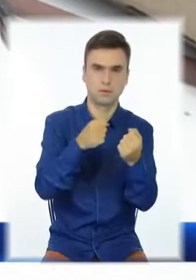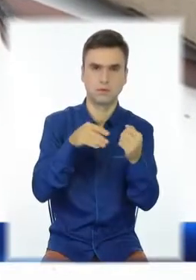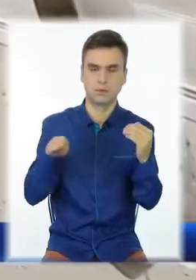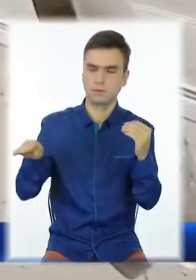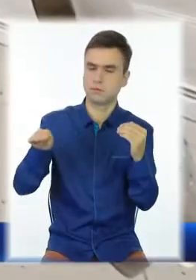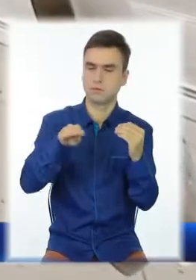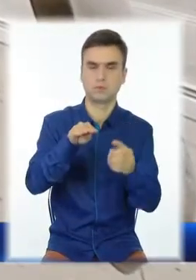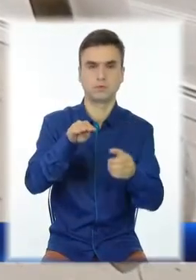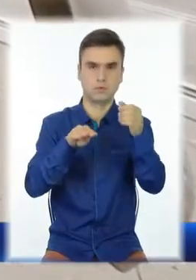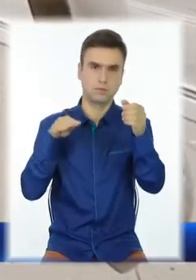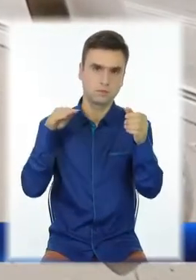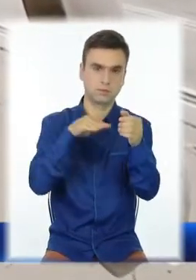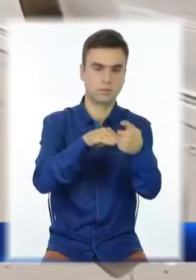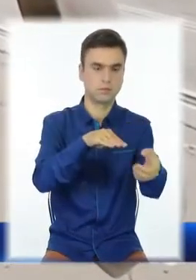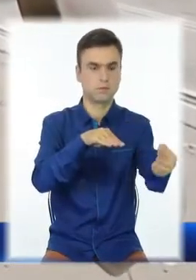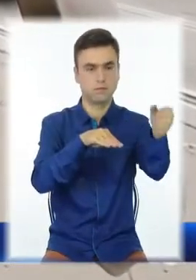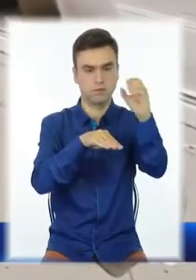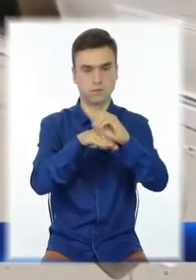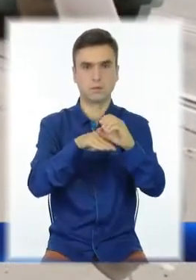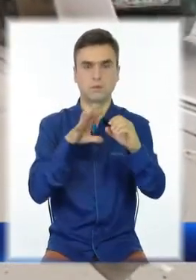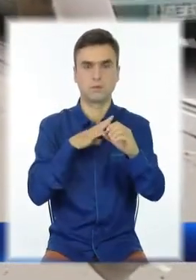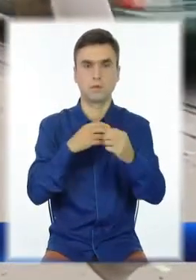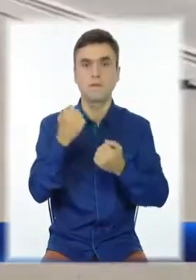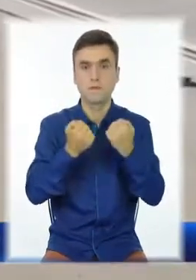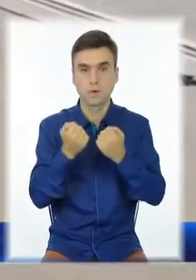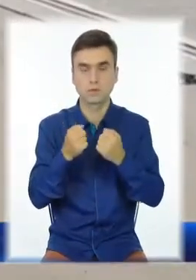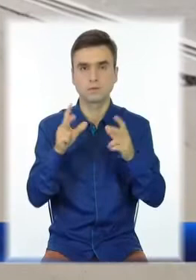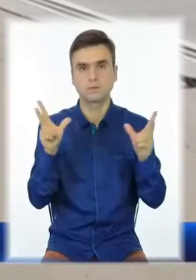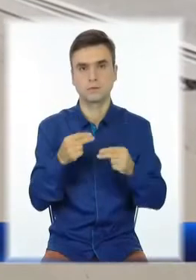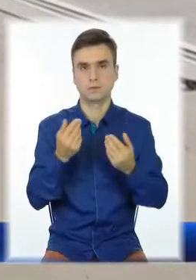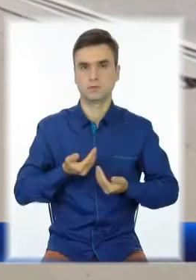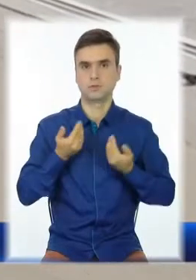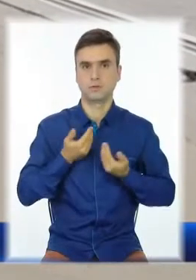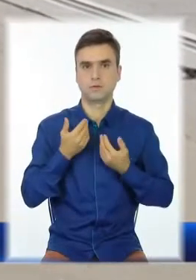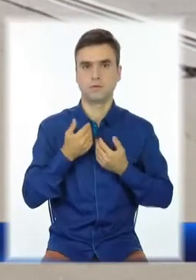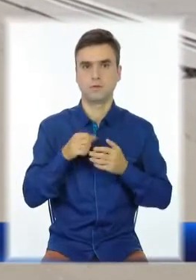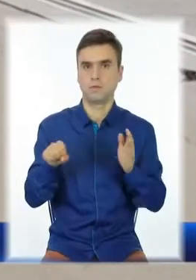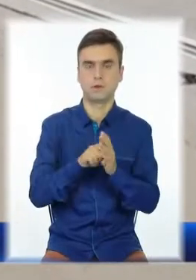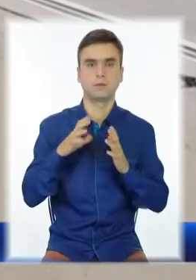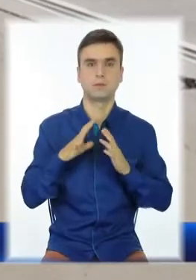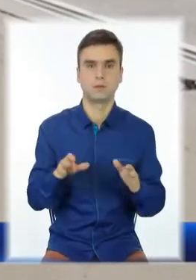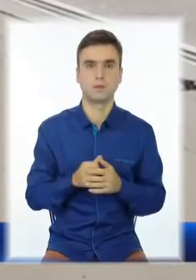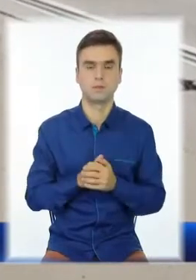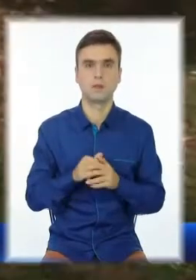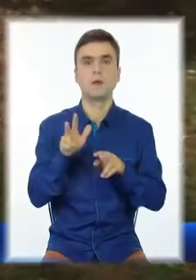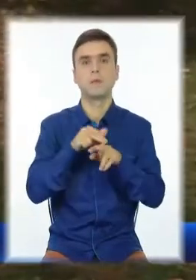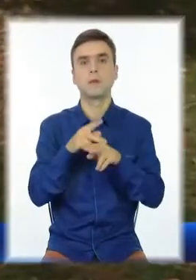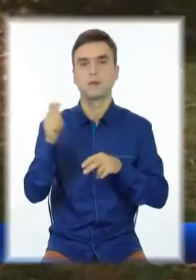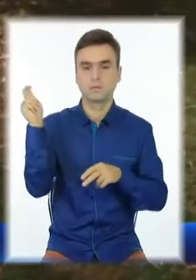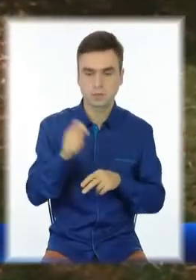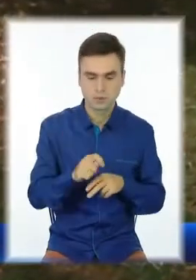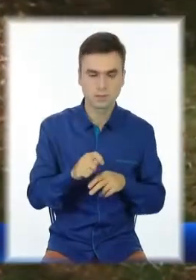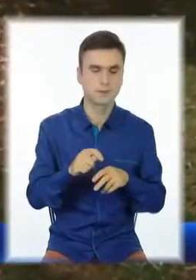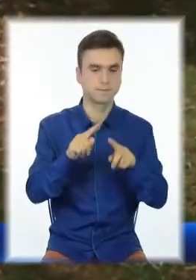не постраждав. Виявилося, керманич був у стані алкогольного сп'яніння. На містянина склали адміністративні протоколи